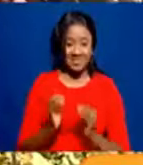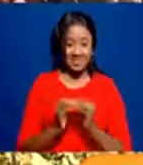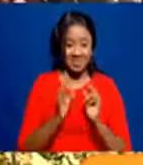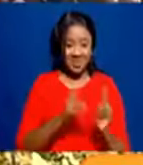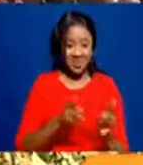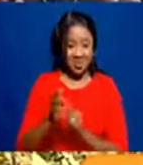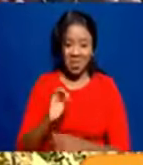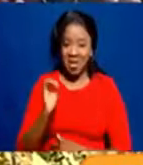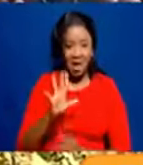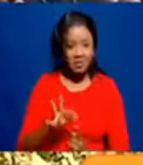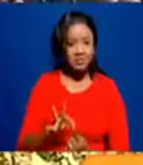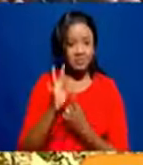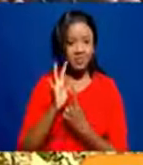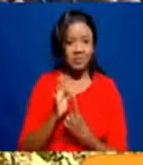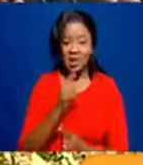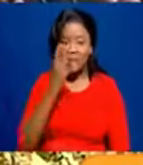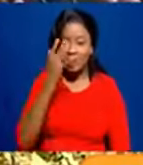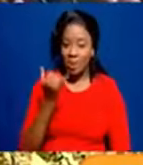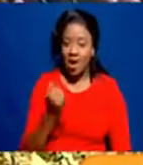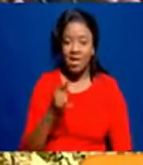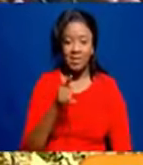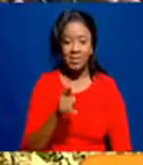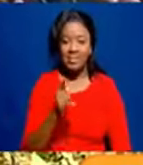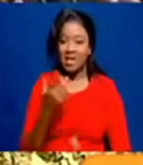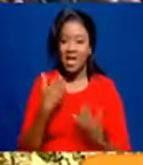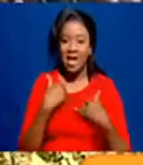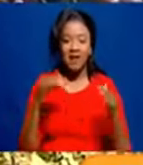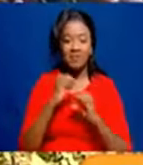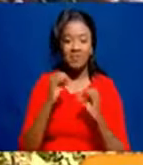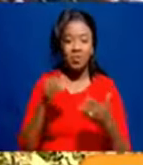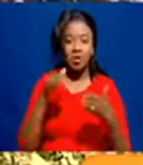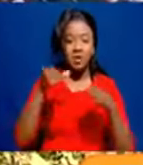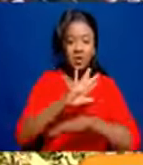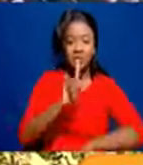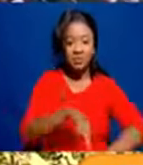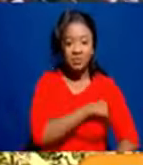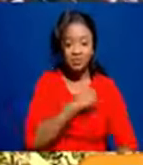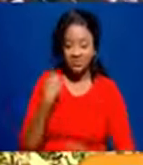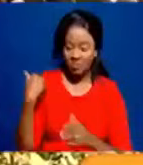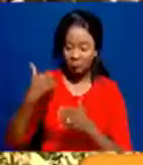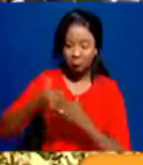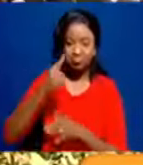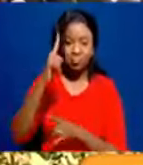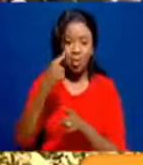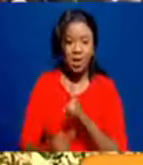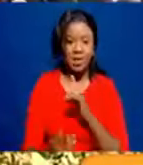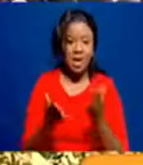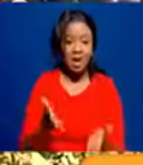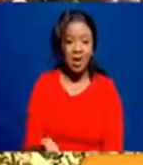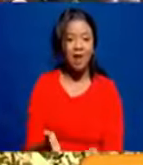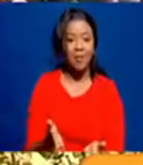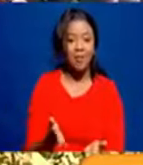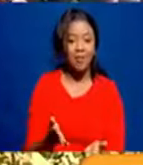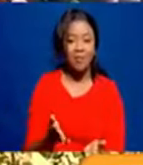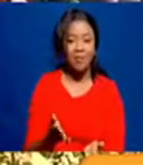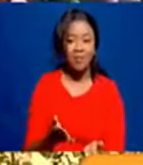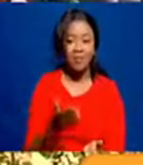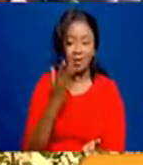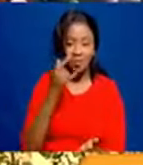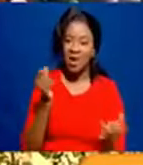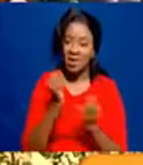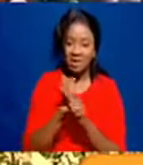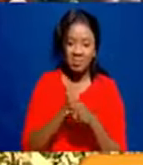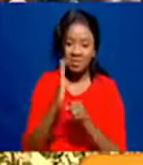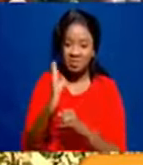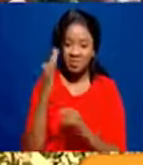na wenyeji wanasema kwamba ni kutokana na ukosefu wa naibu chifu kwa takriban zaidi ya mwaka moja unusu sasa, ambao umesababisha ukosefu